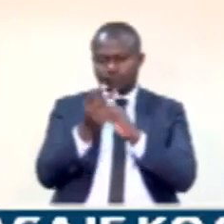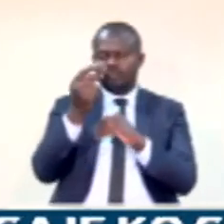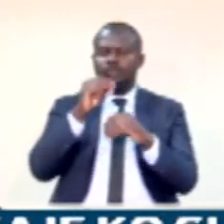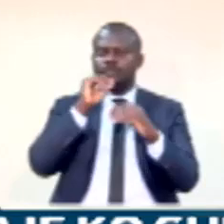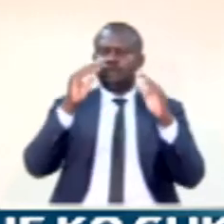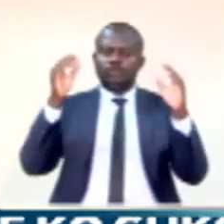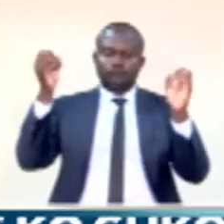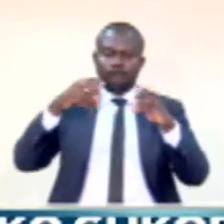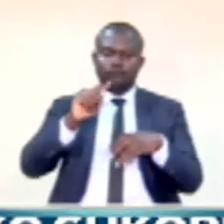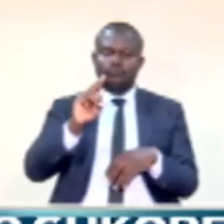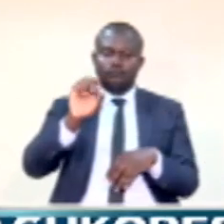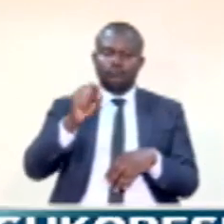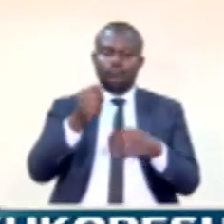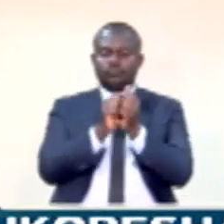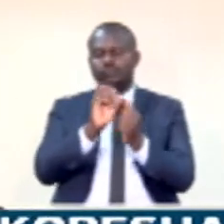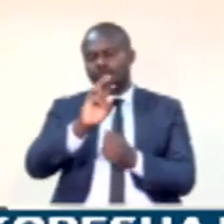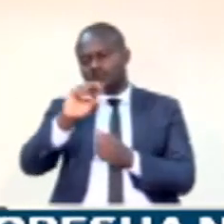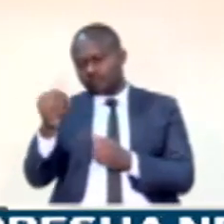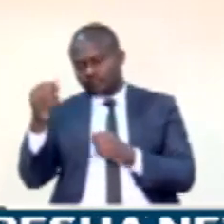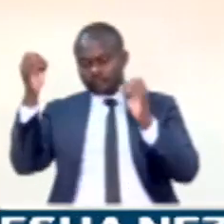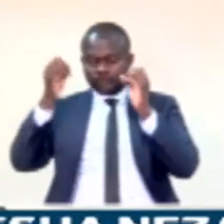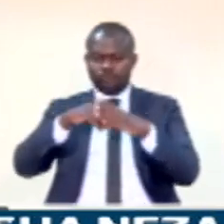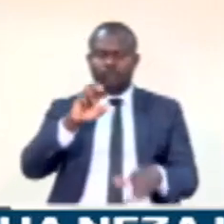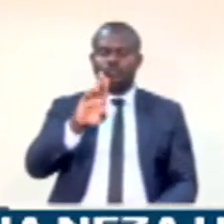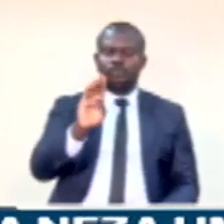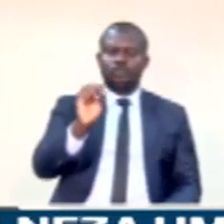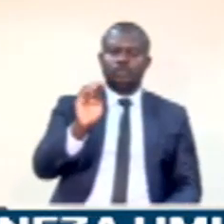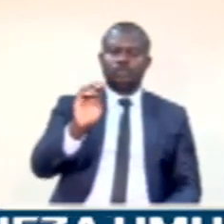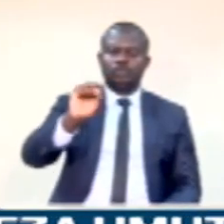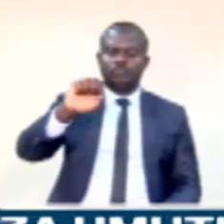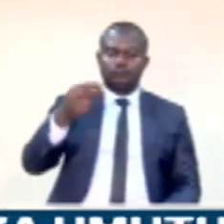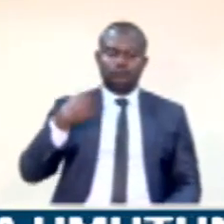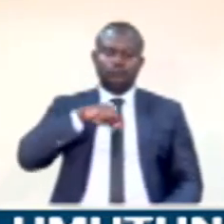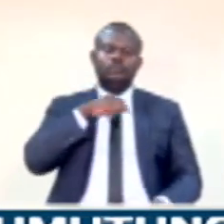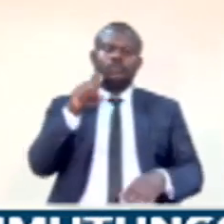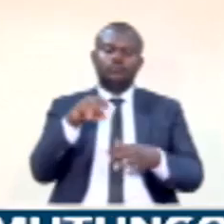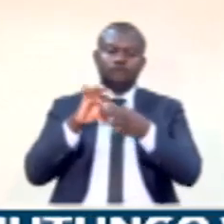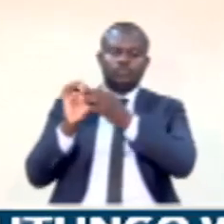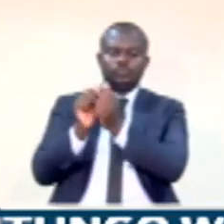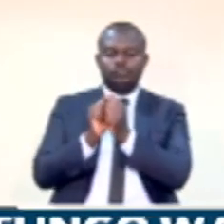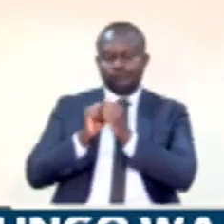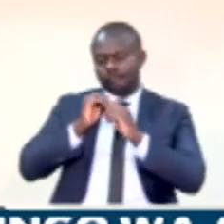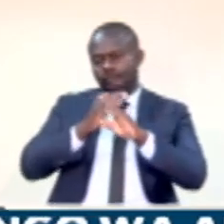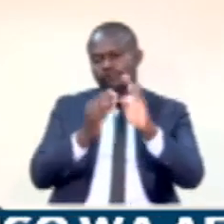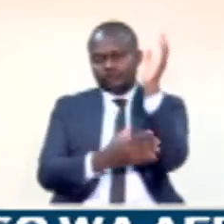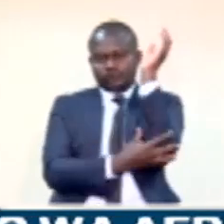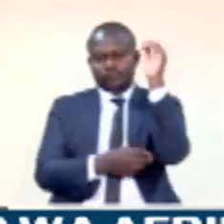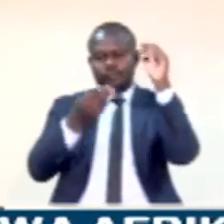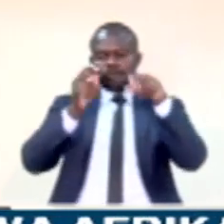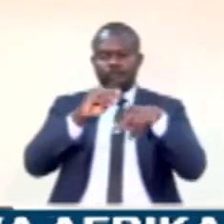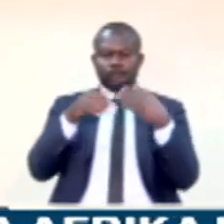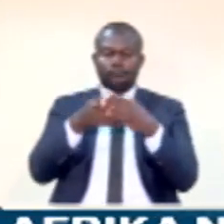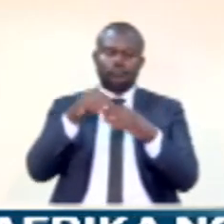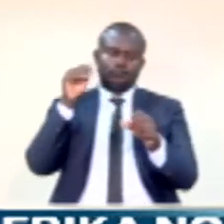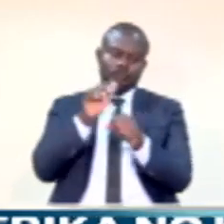Kigali Kinshasa cyangwa ikindi kikaba Kigali Rubumbashi. Dukeneye twese gufatanya tukarwanya ubukene bwabaye karande